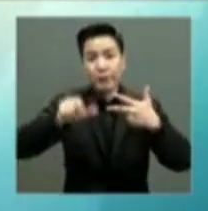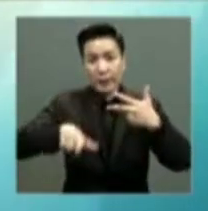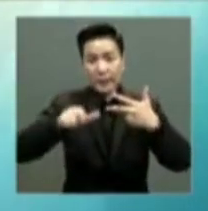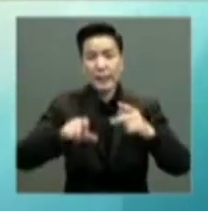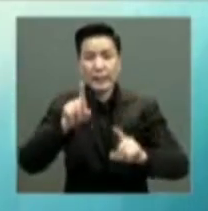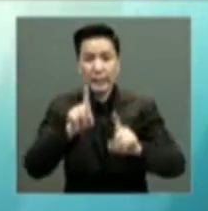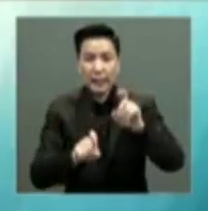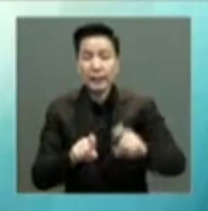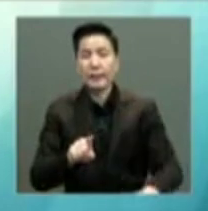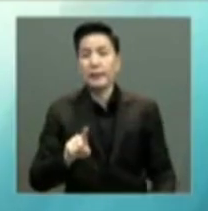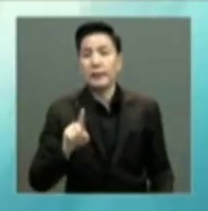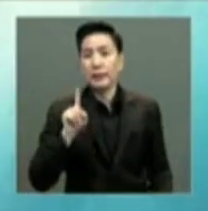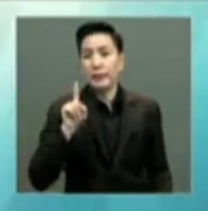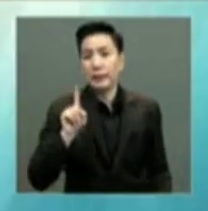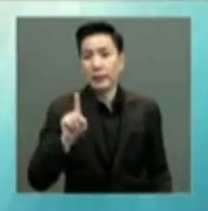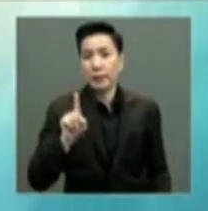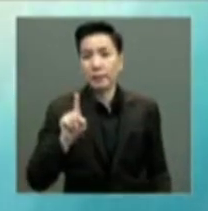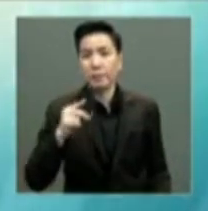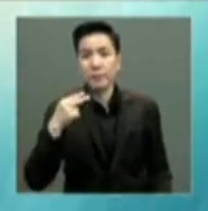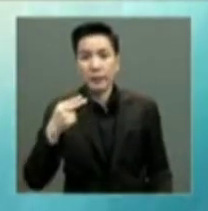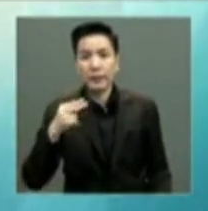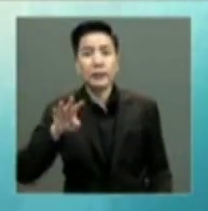นิดนะครับลองมาจากนั้นคือฝรั่งเศสเสียชีวิตไป1